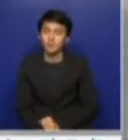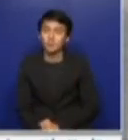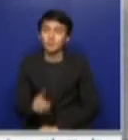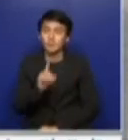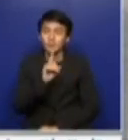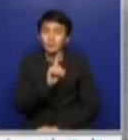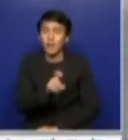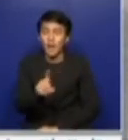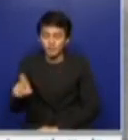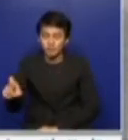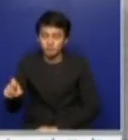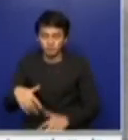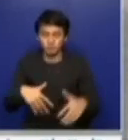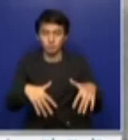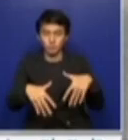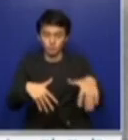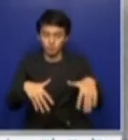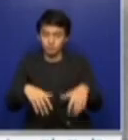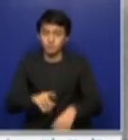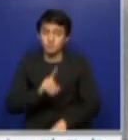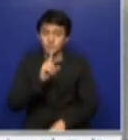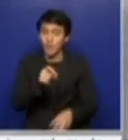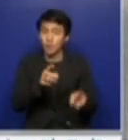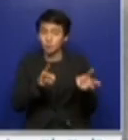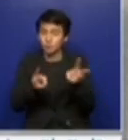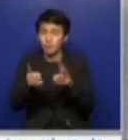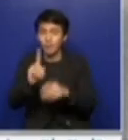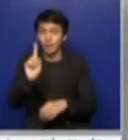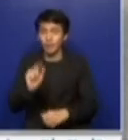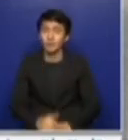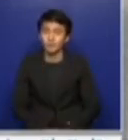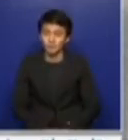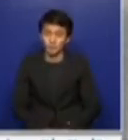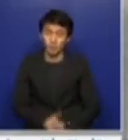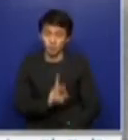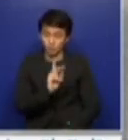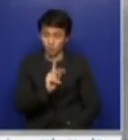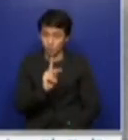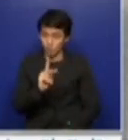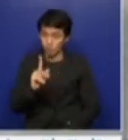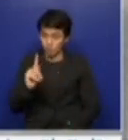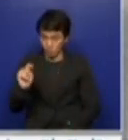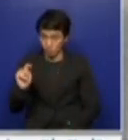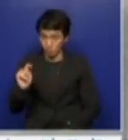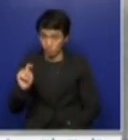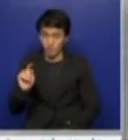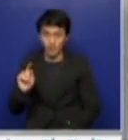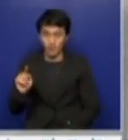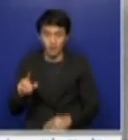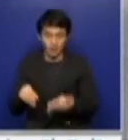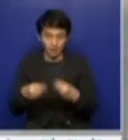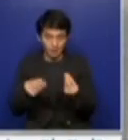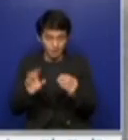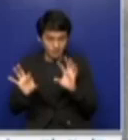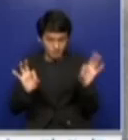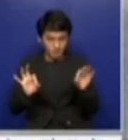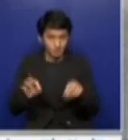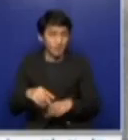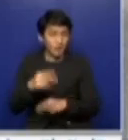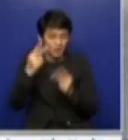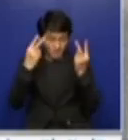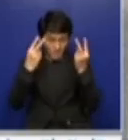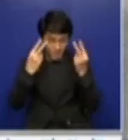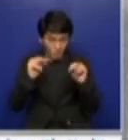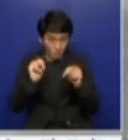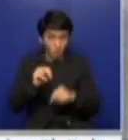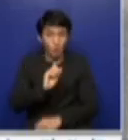นถามอย่างไรกกต.มีมติให้เลือกนายกอบจ.ทั่วประเทศใน